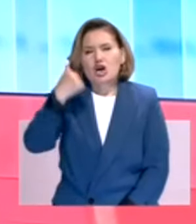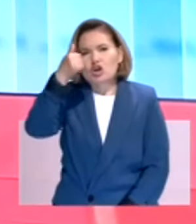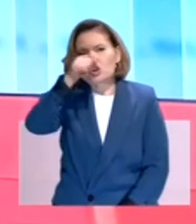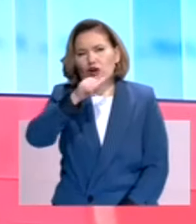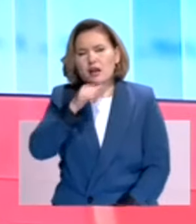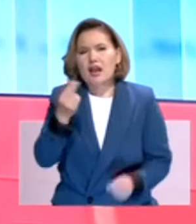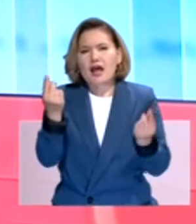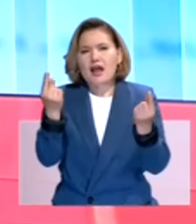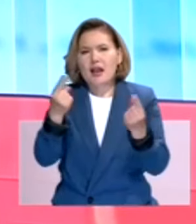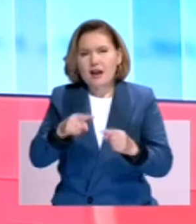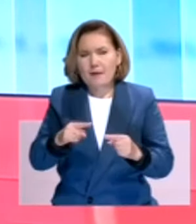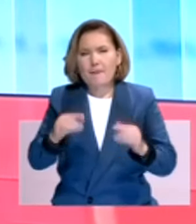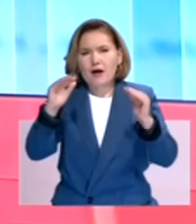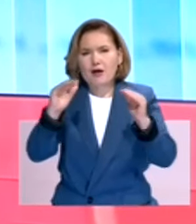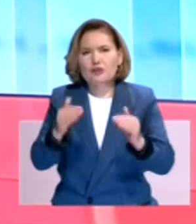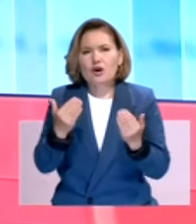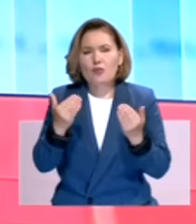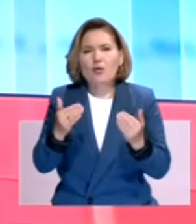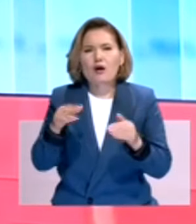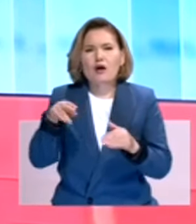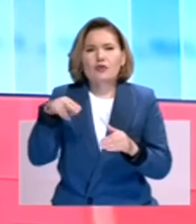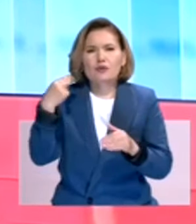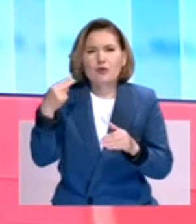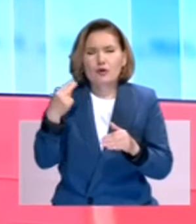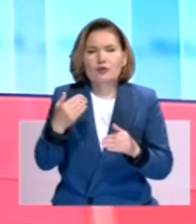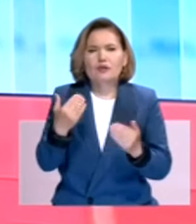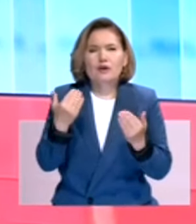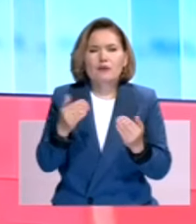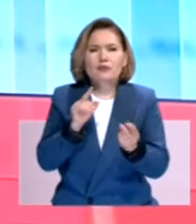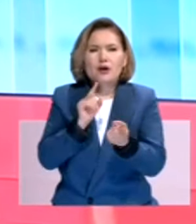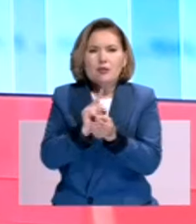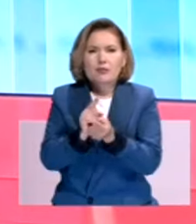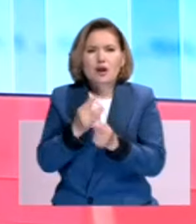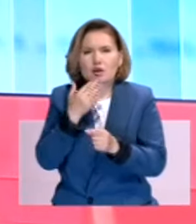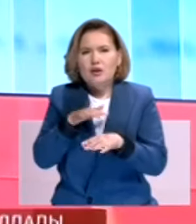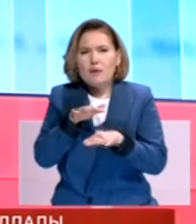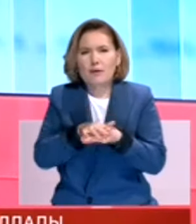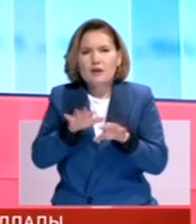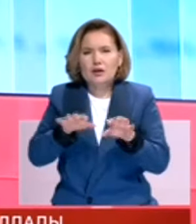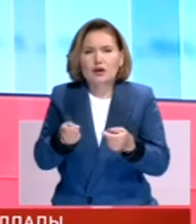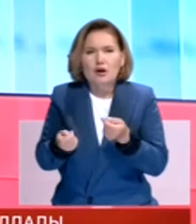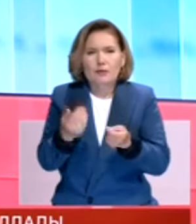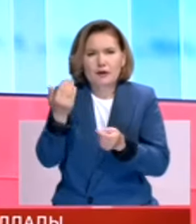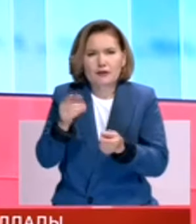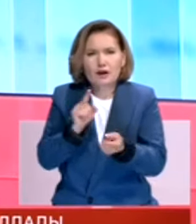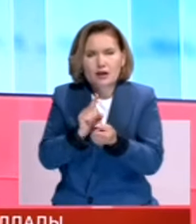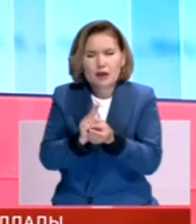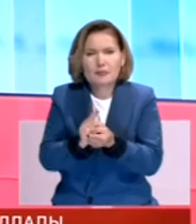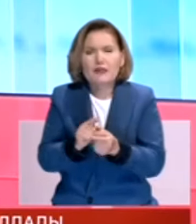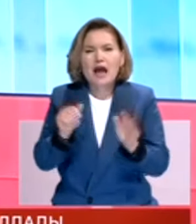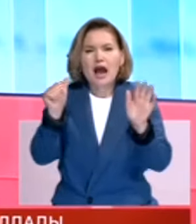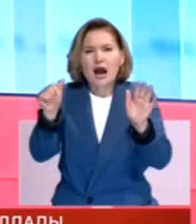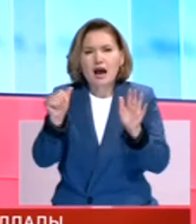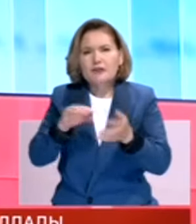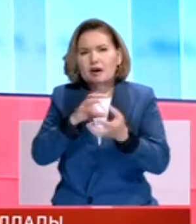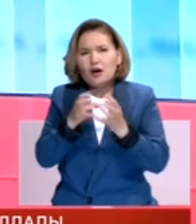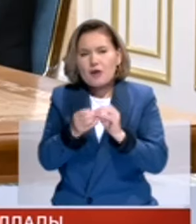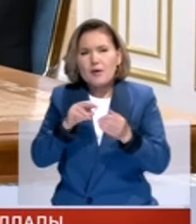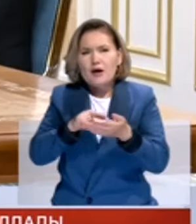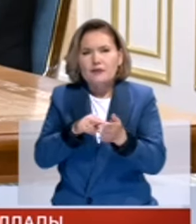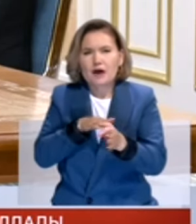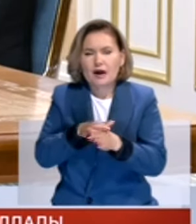Жылдық инфляция бәсеңдеді. Бұл туралы президент қабылдауында болған ұлттық банк төрағасы айтты. Тимур Сүлейменов жарты жылдықта жүзеге